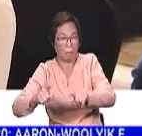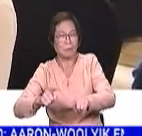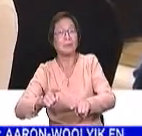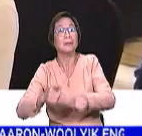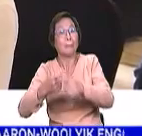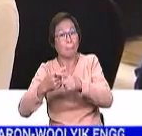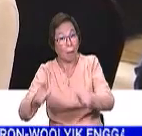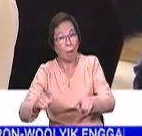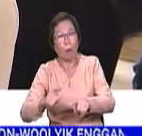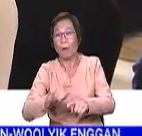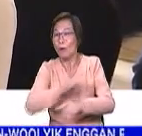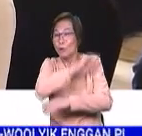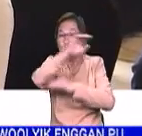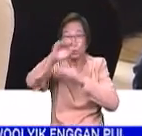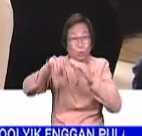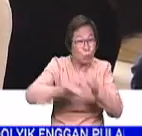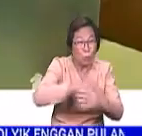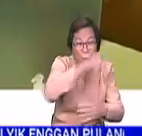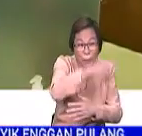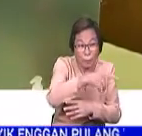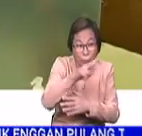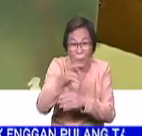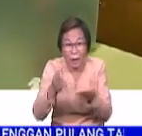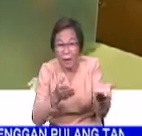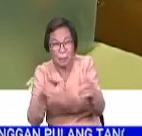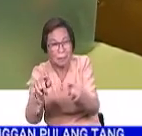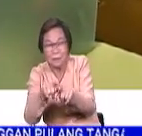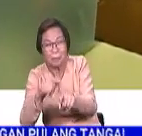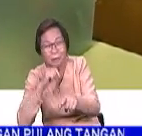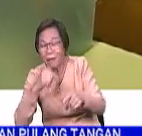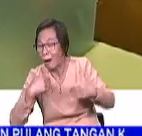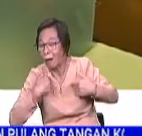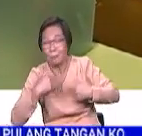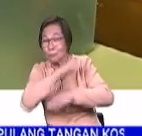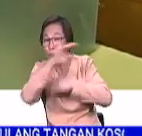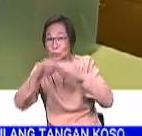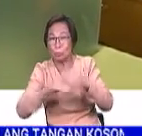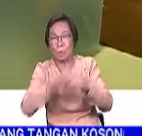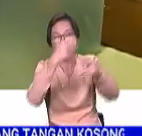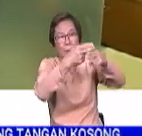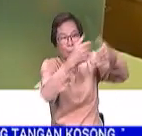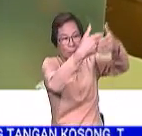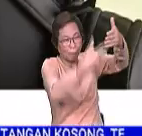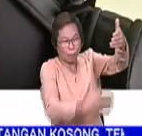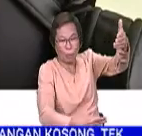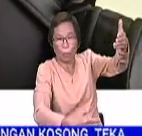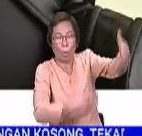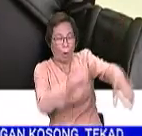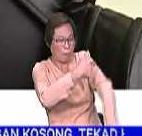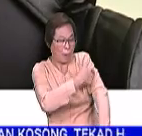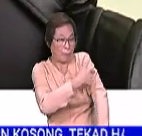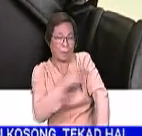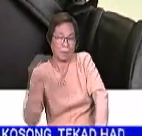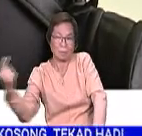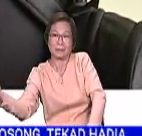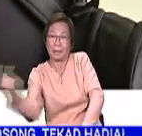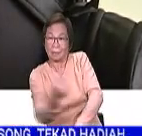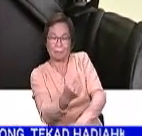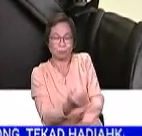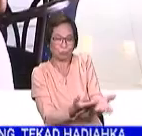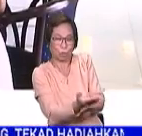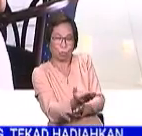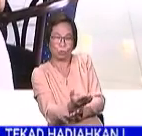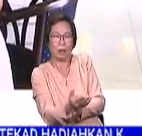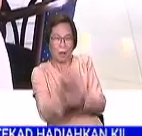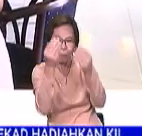tegasnya tidak semua PPB menyedihkan penghematan sama saudara itu ini yang menawarkan setika secara HD terus ini